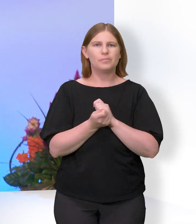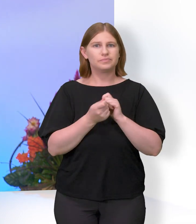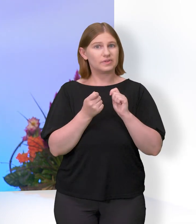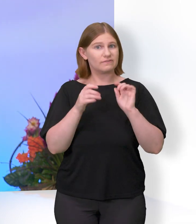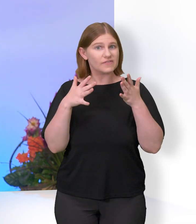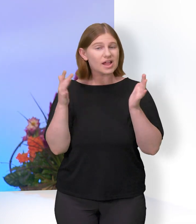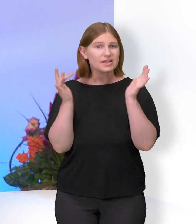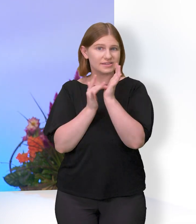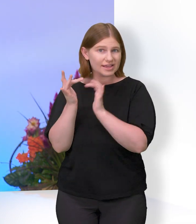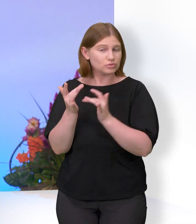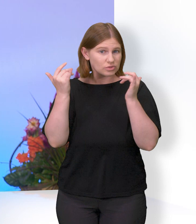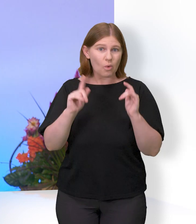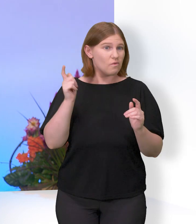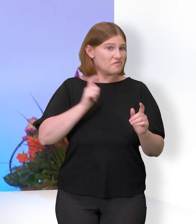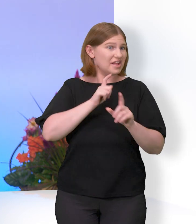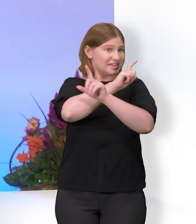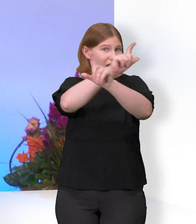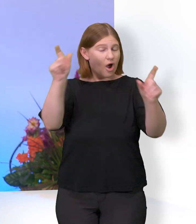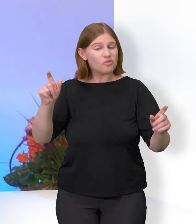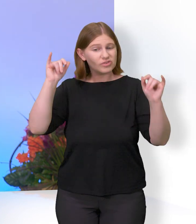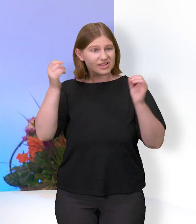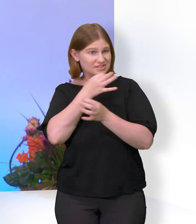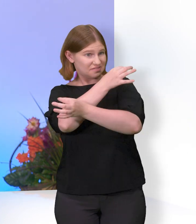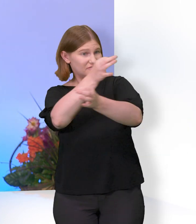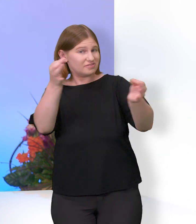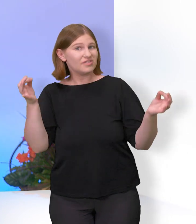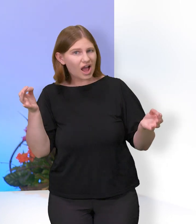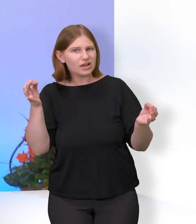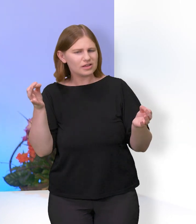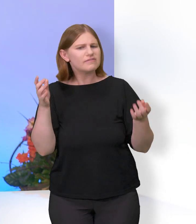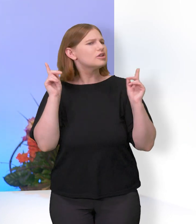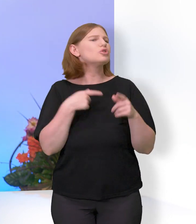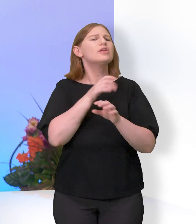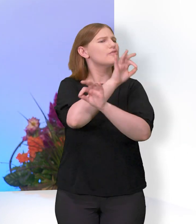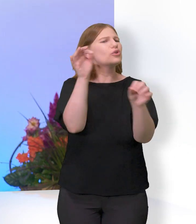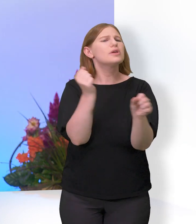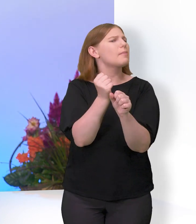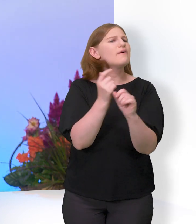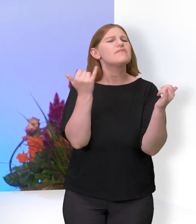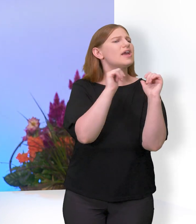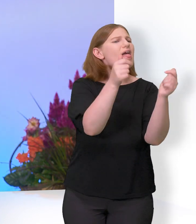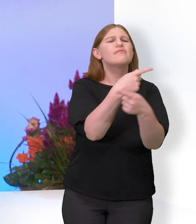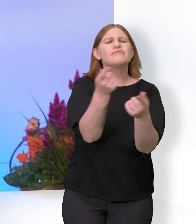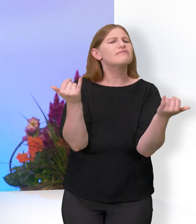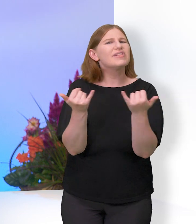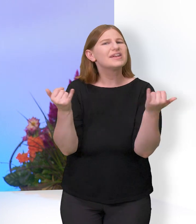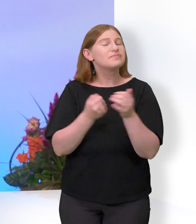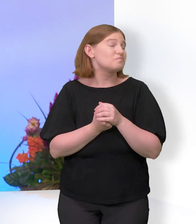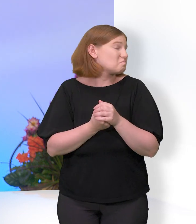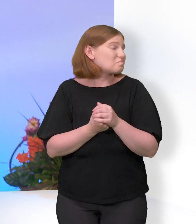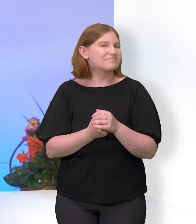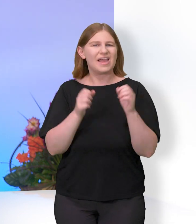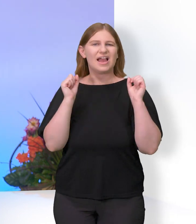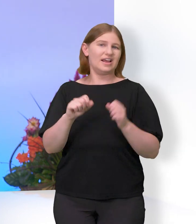Vielleicht wartet Jesus gerade auf Sie und fragt Sie, was soll ich für dich tun? Es kann aber